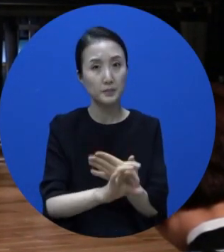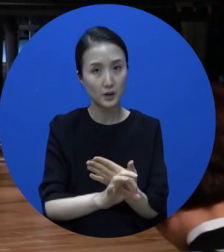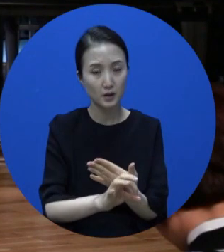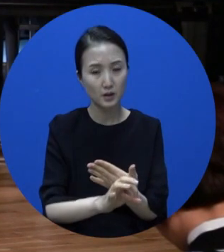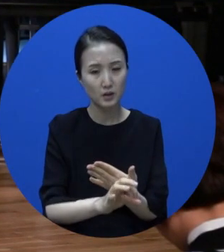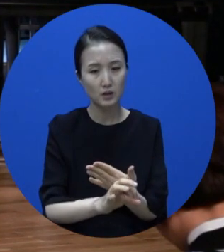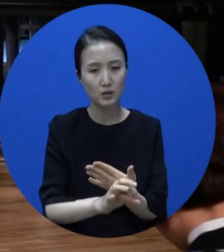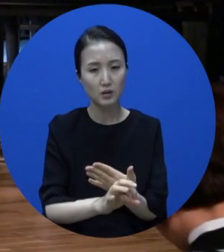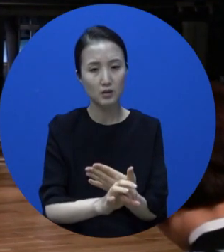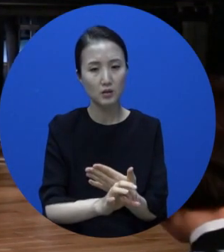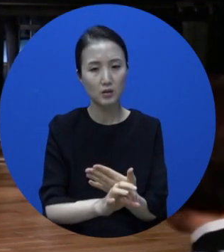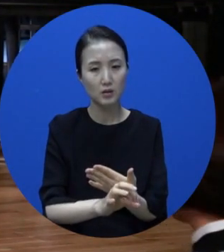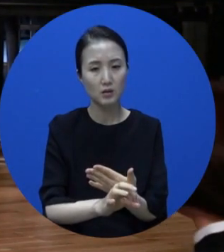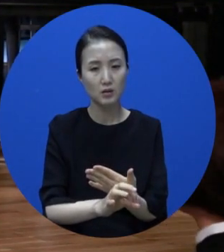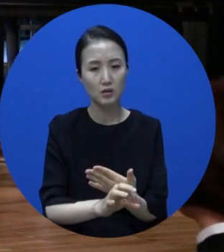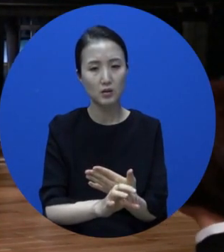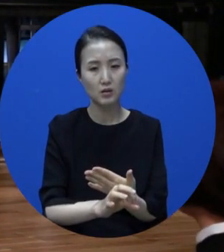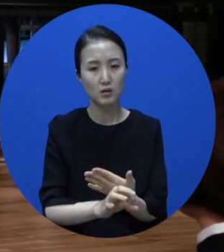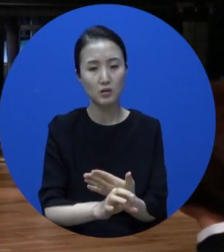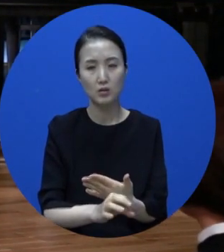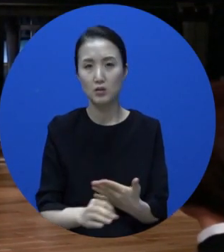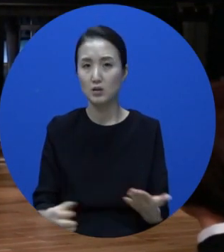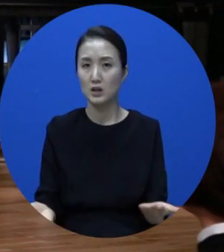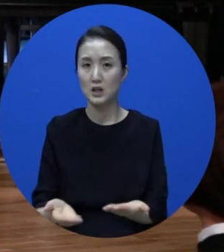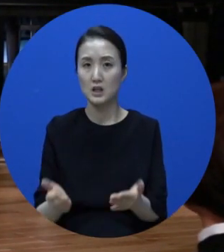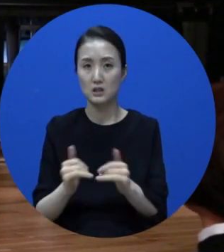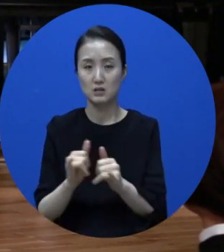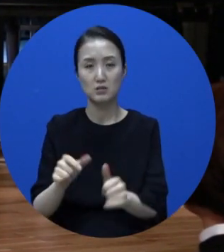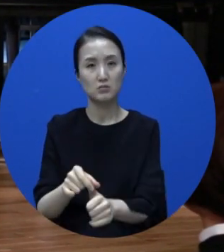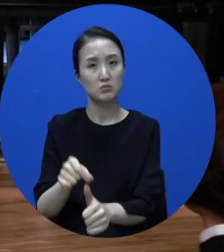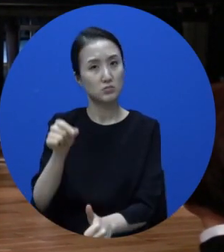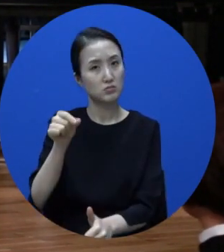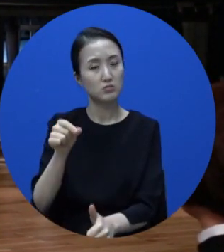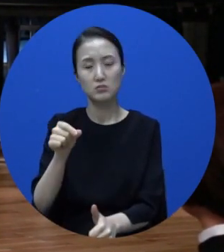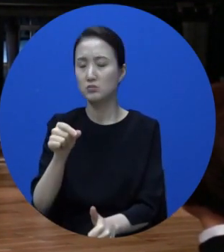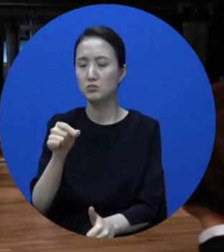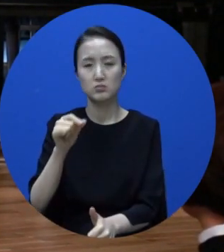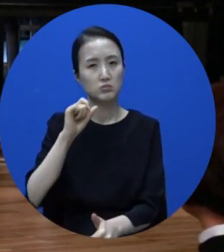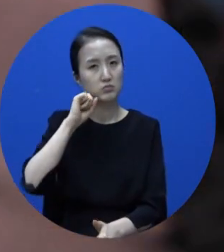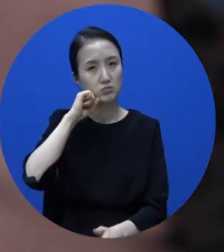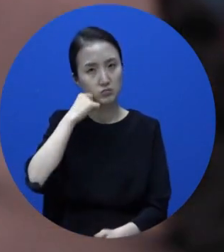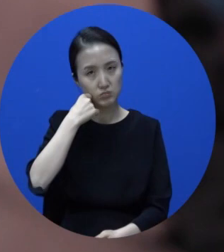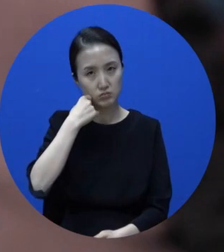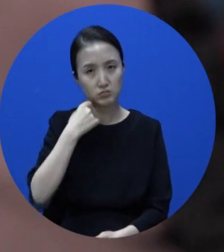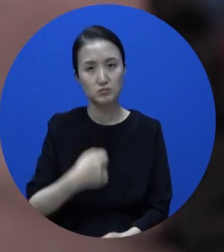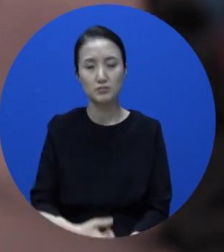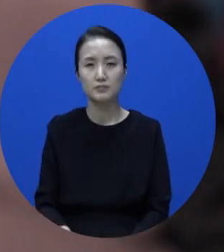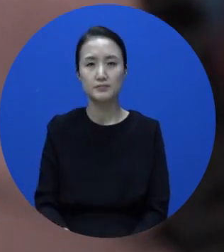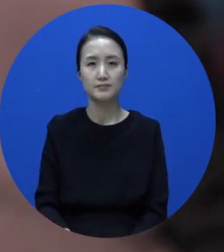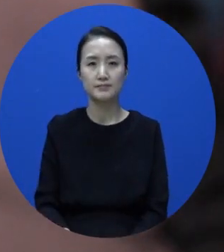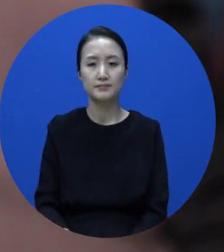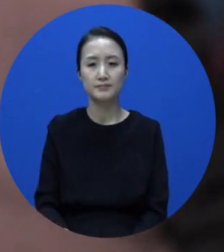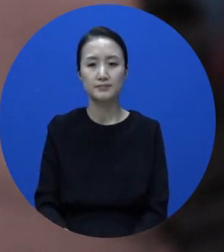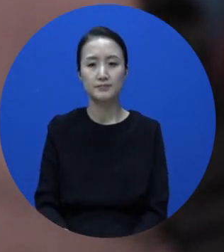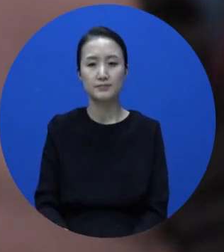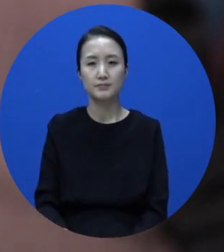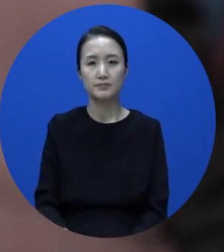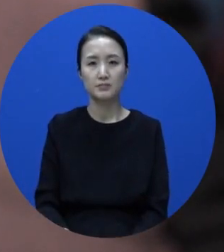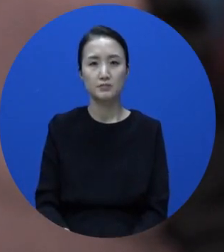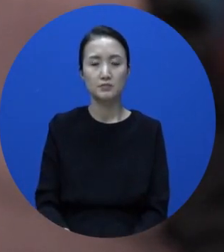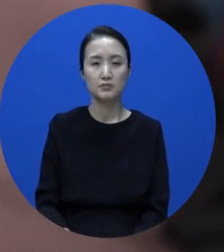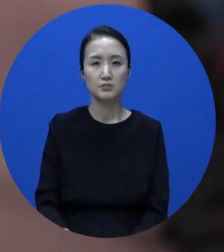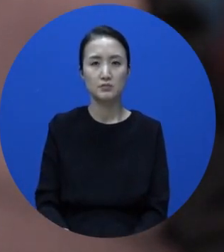절대 어떤 경우에도 고용이 창출될 기가 어렵다 현 정부의